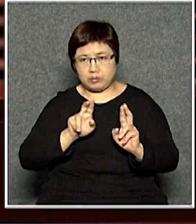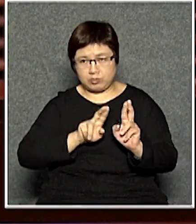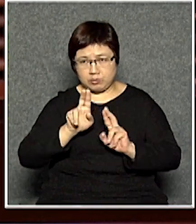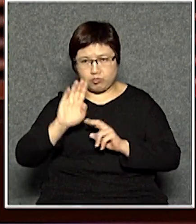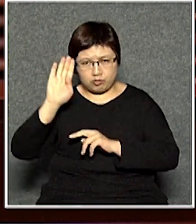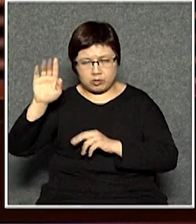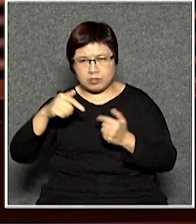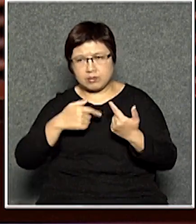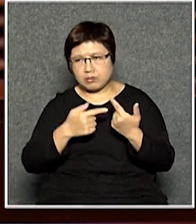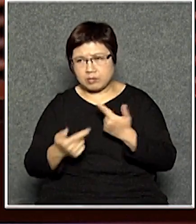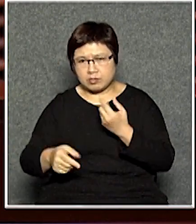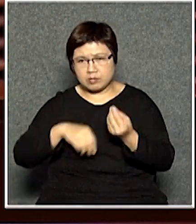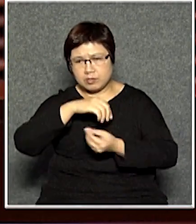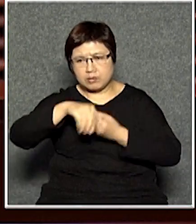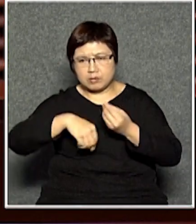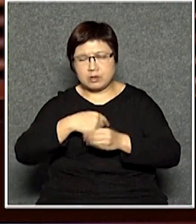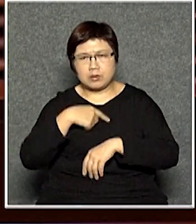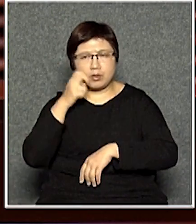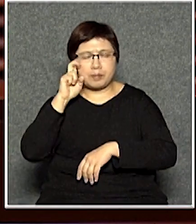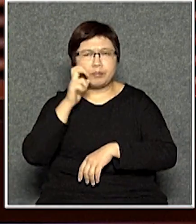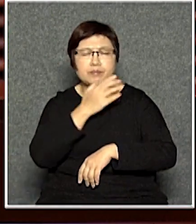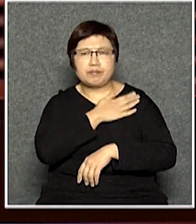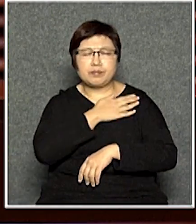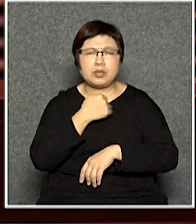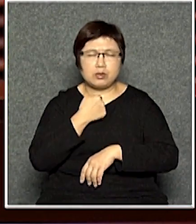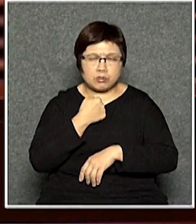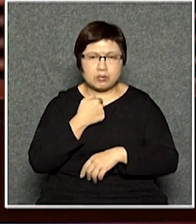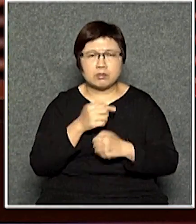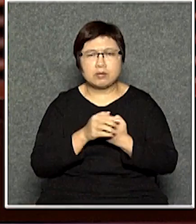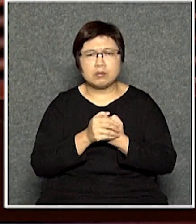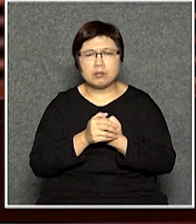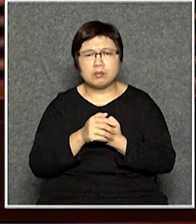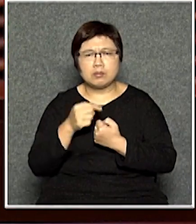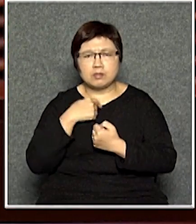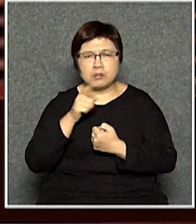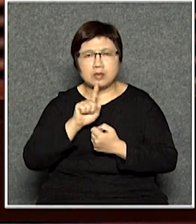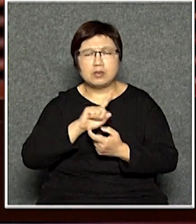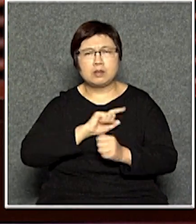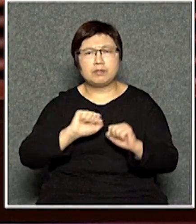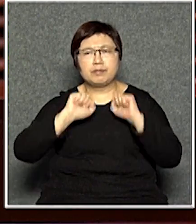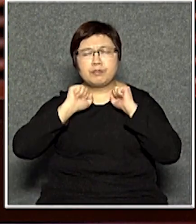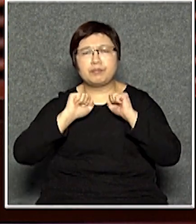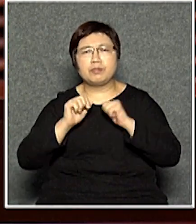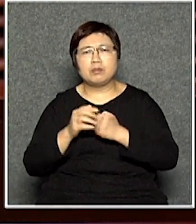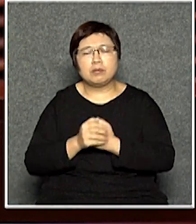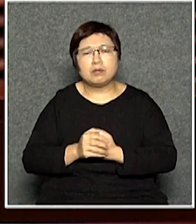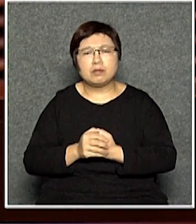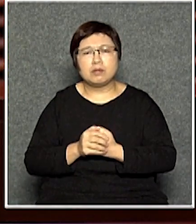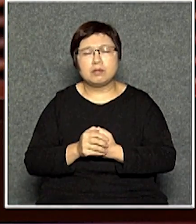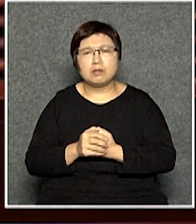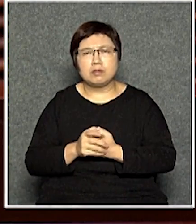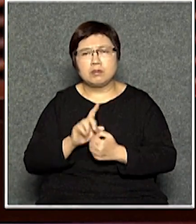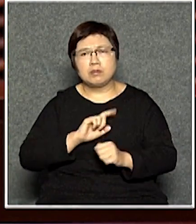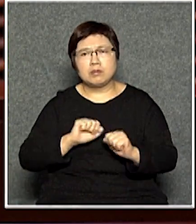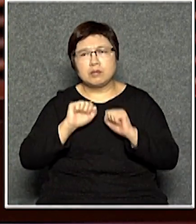繼續運作下去要有所思考。這個是什麼呢？主席，就是自給自足。而這件事本身是